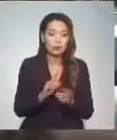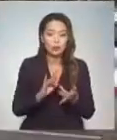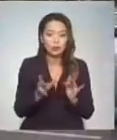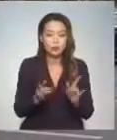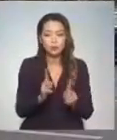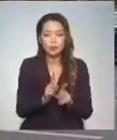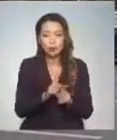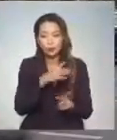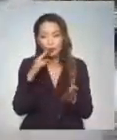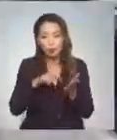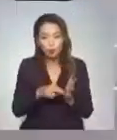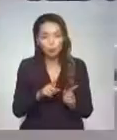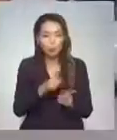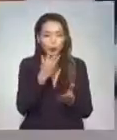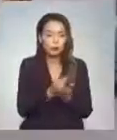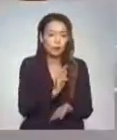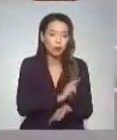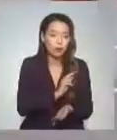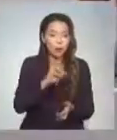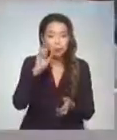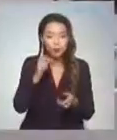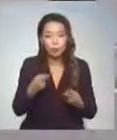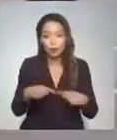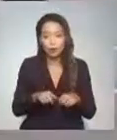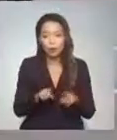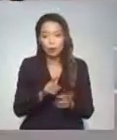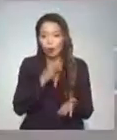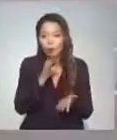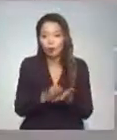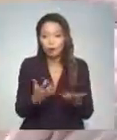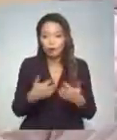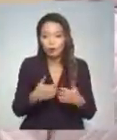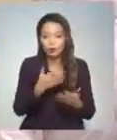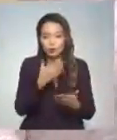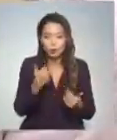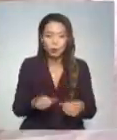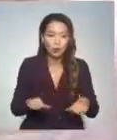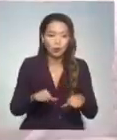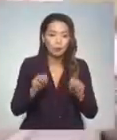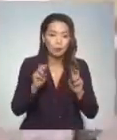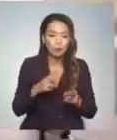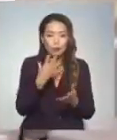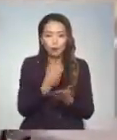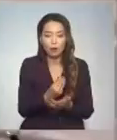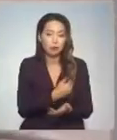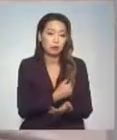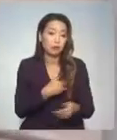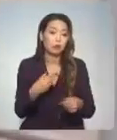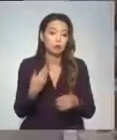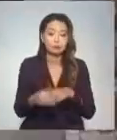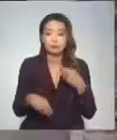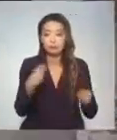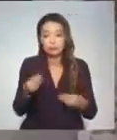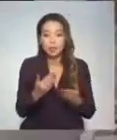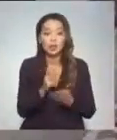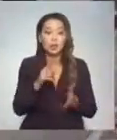мұндай ұйымдар өз жұмыстары туралы мемлекеттік органдарға есеп бермейді. Комиссия көлемінде өз қалауынша құбылтады. Сондықтан қаржы